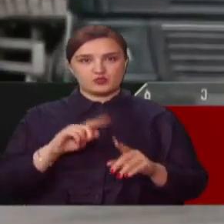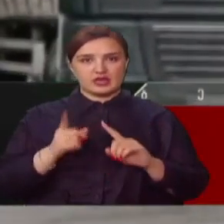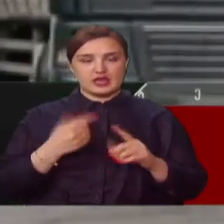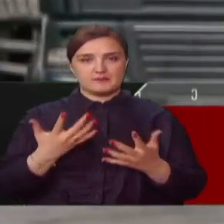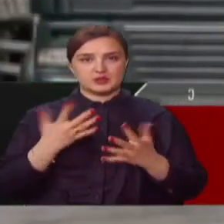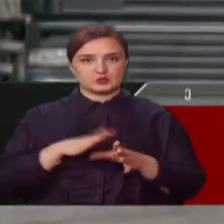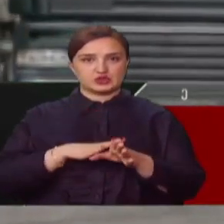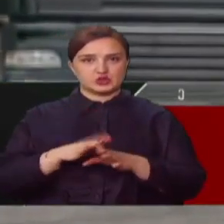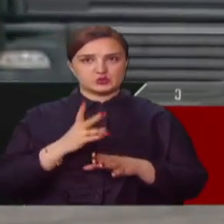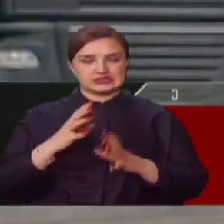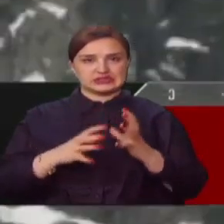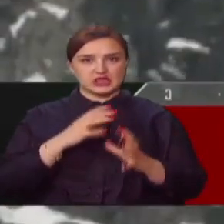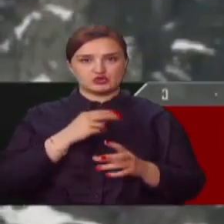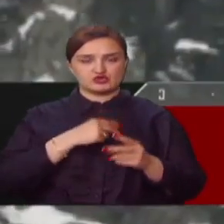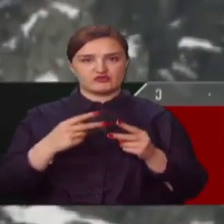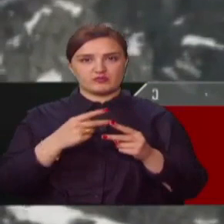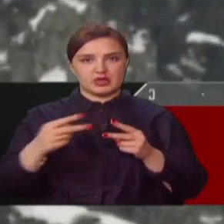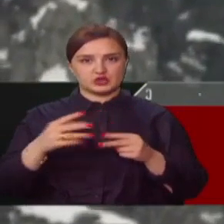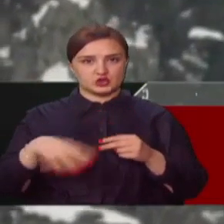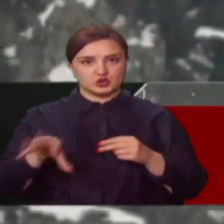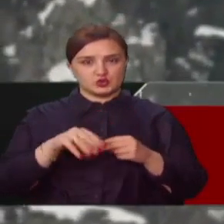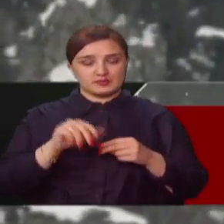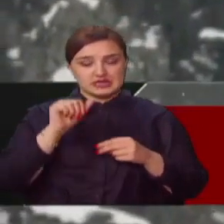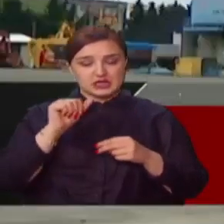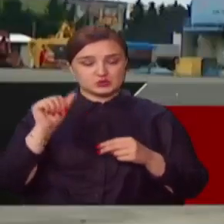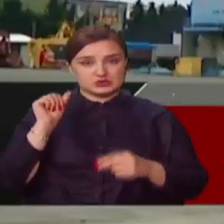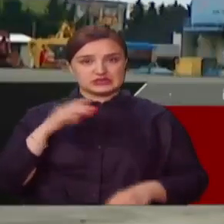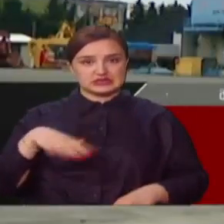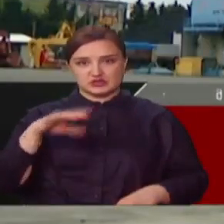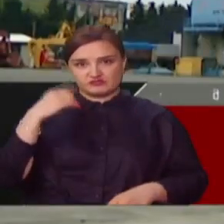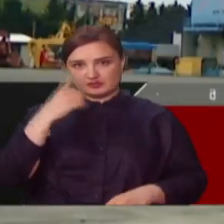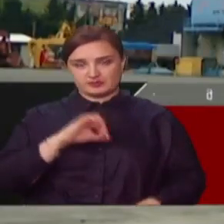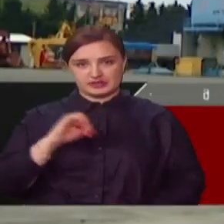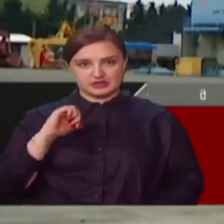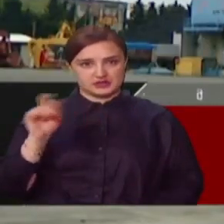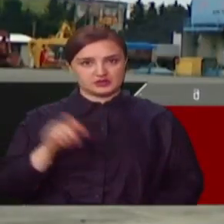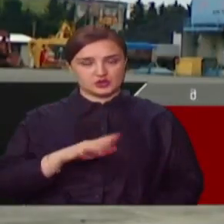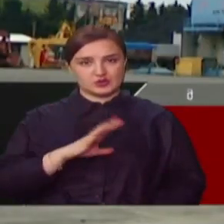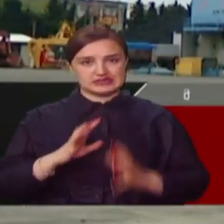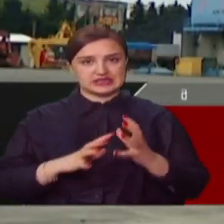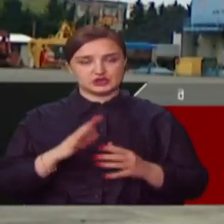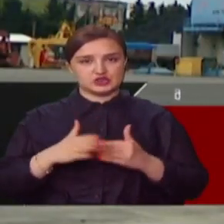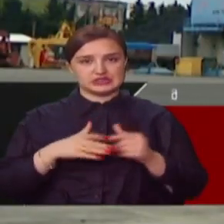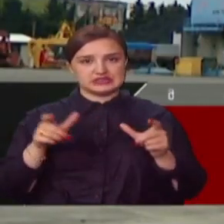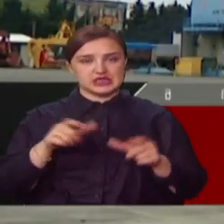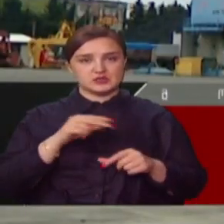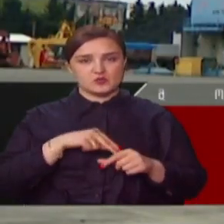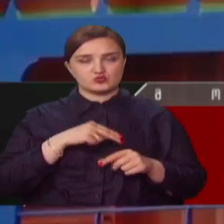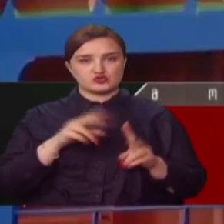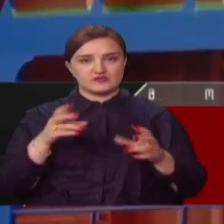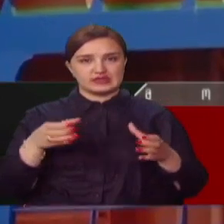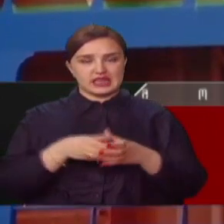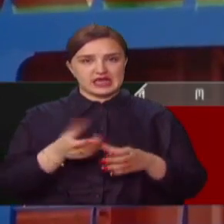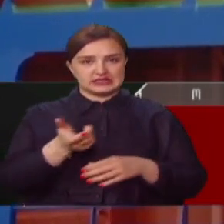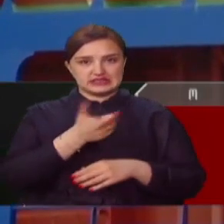შესრულება საერთაშორისო პარტნიორების შეფასებით ამყარებს. გასულ წელს ქვეყანაში პირადად იმყოფებოდა საერთაშორისო სანქციებზე მომუშავე დელეგაციის